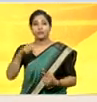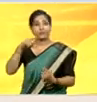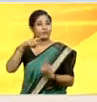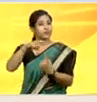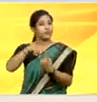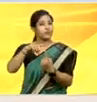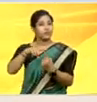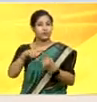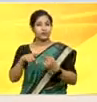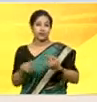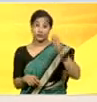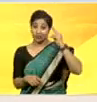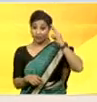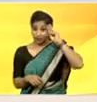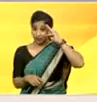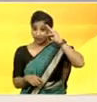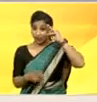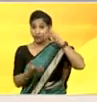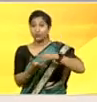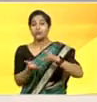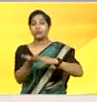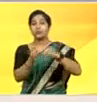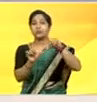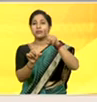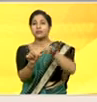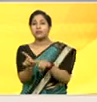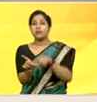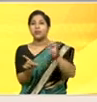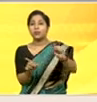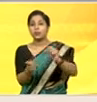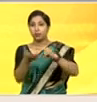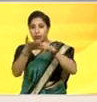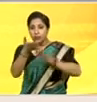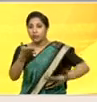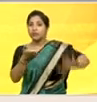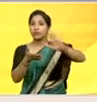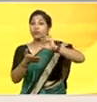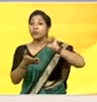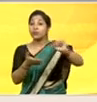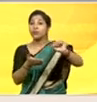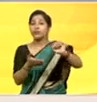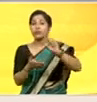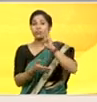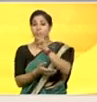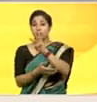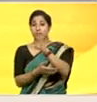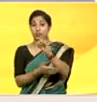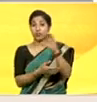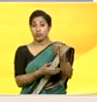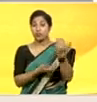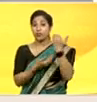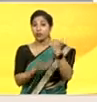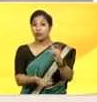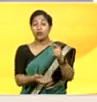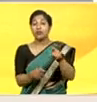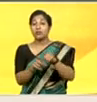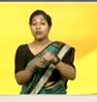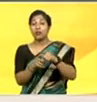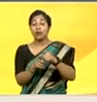तुर्कमेनिस्तान में इस साल मई में वहां के राष्ट्रीय कवि की 300वीं जन्म जयंती मनाई